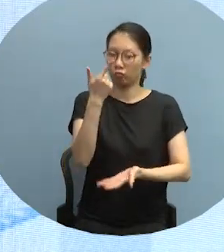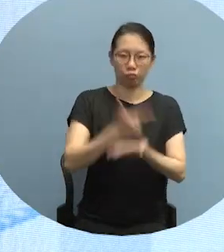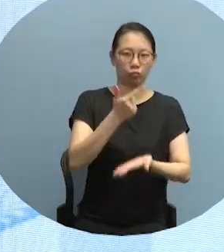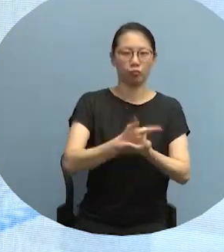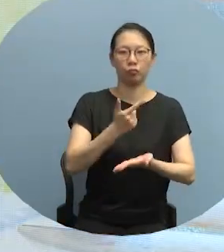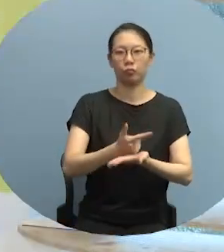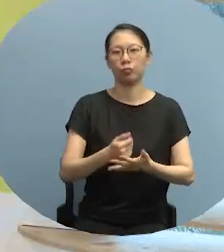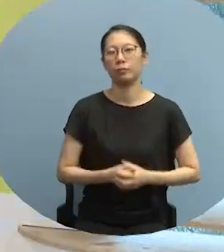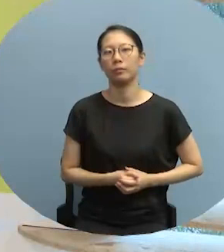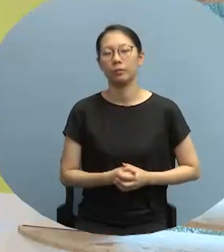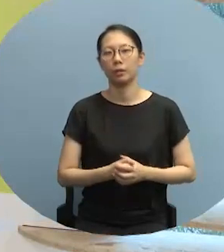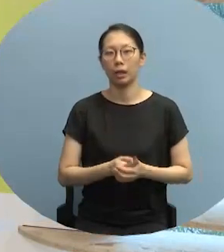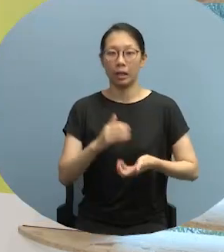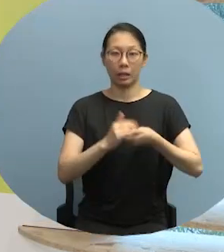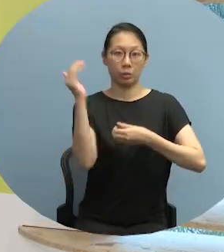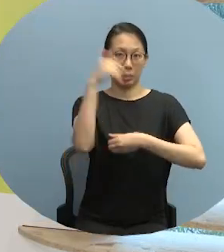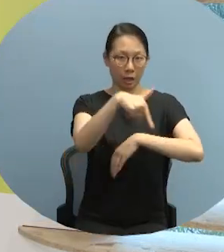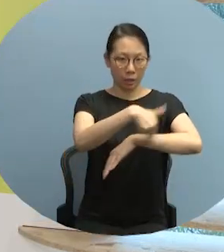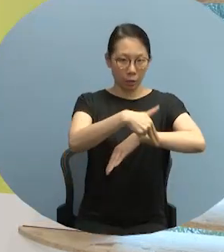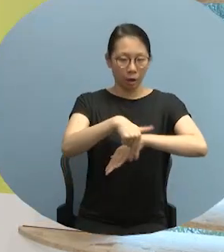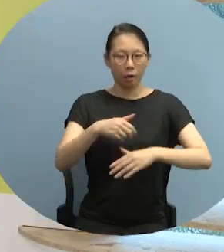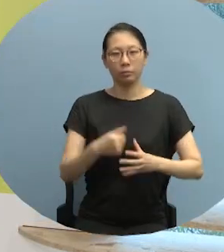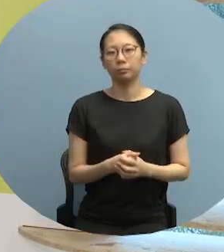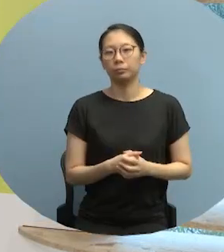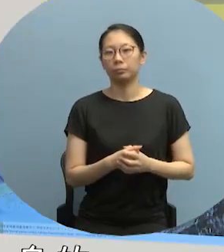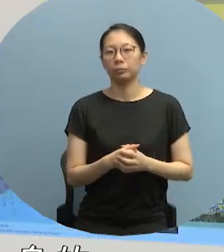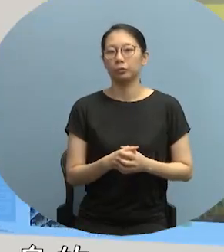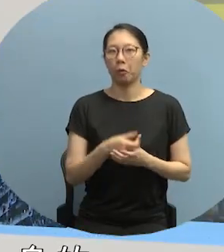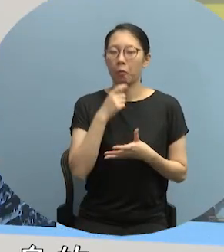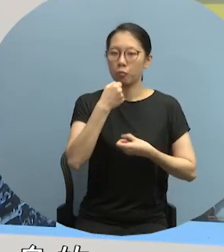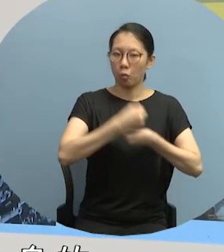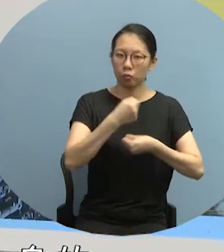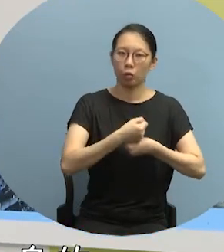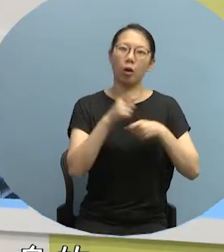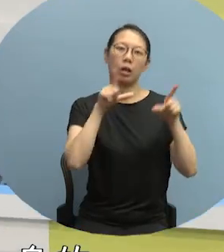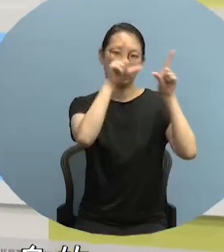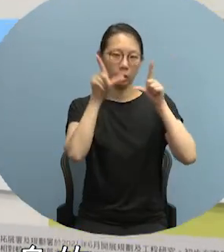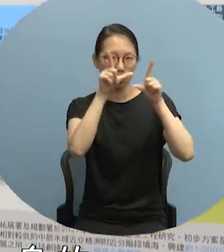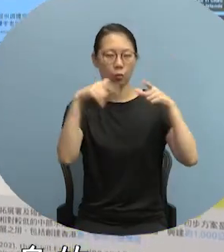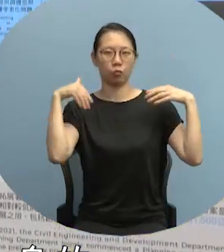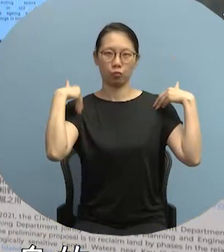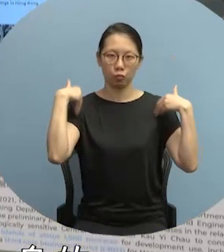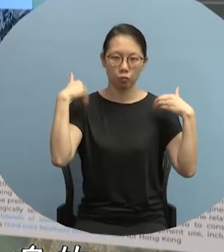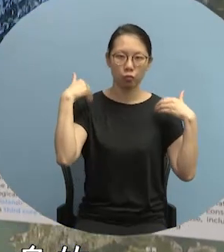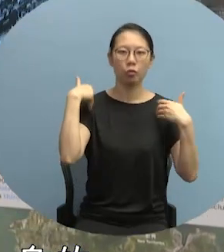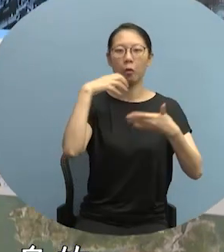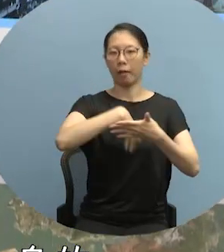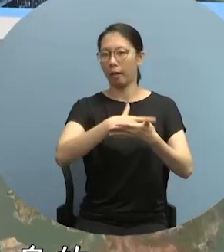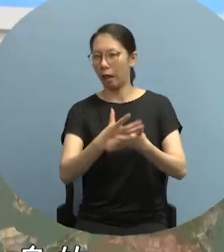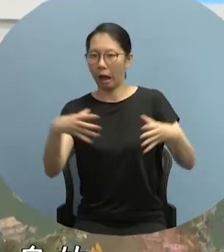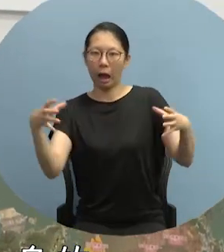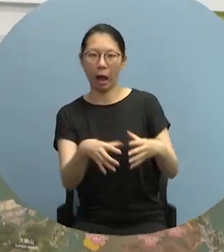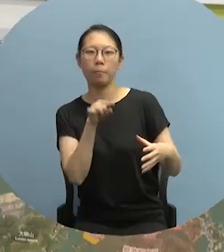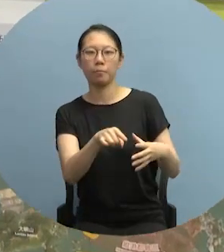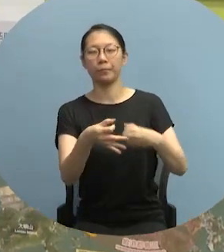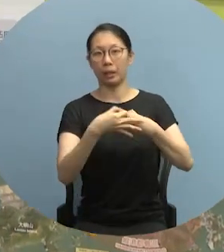重要引擎。明日大嶼將會創造集工作、生活和娛樂功能於